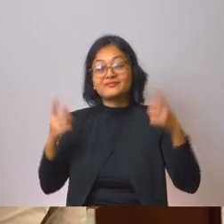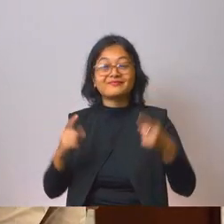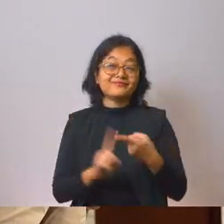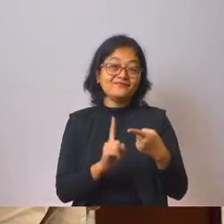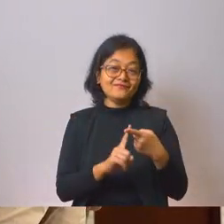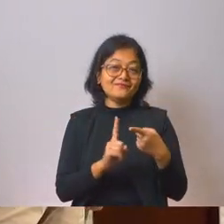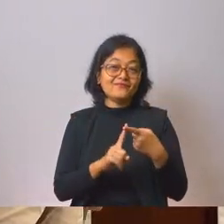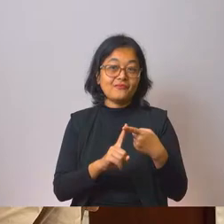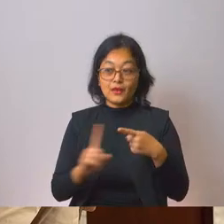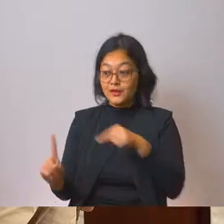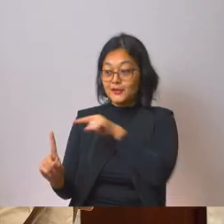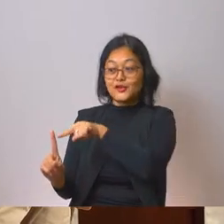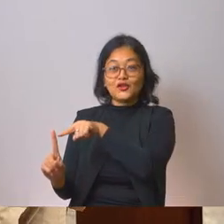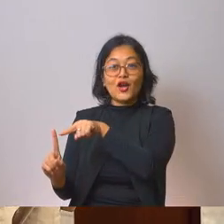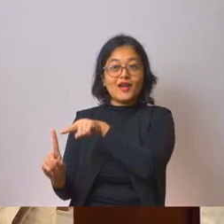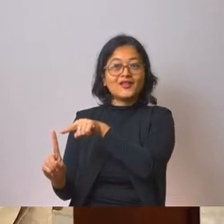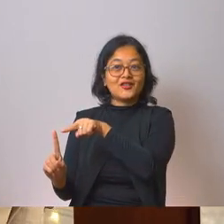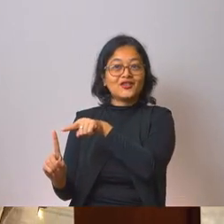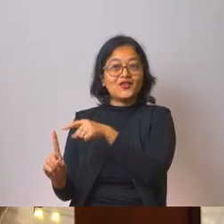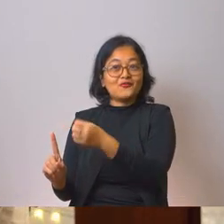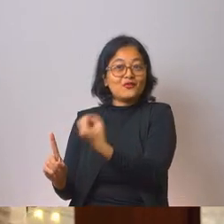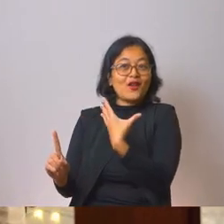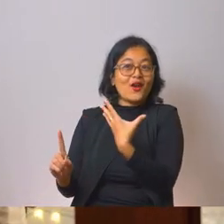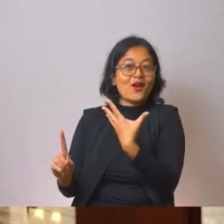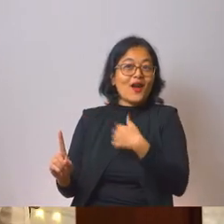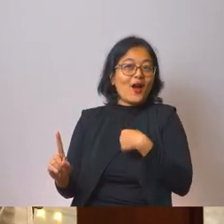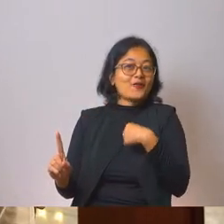Ini Buah sendiri loh yang ngomong, bukan saya. Ya.